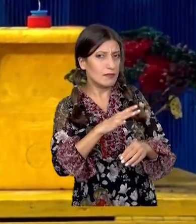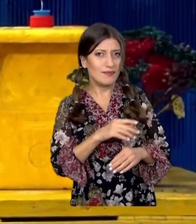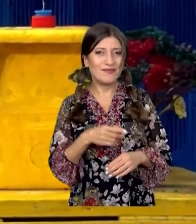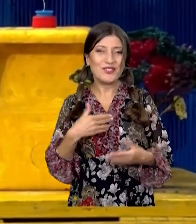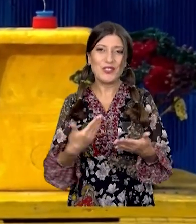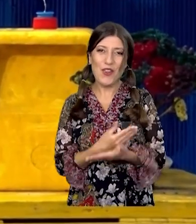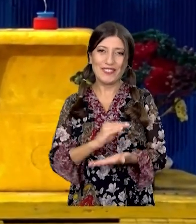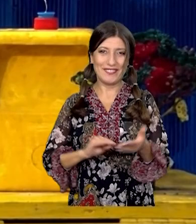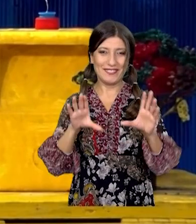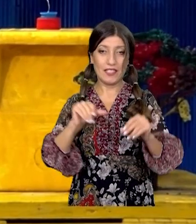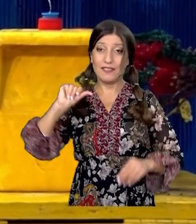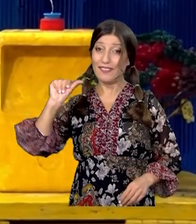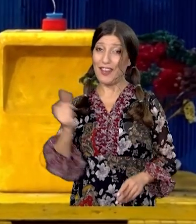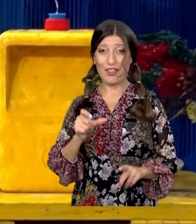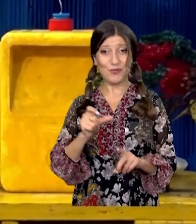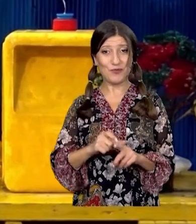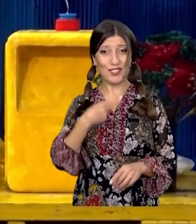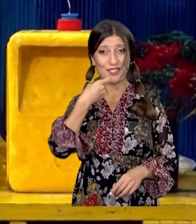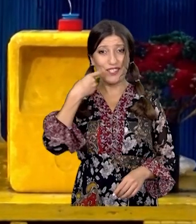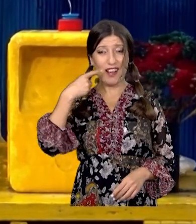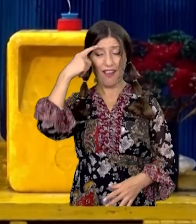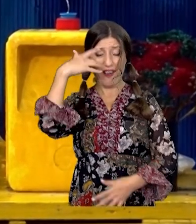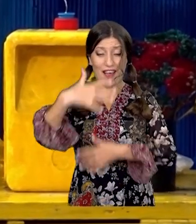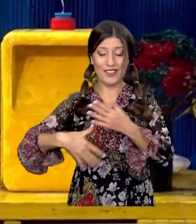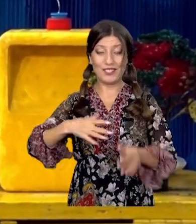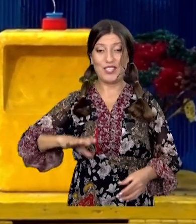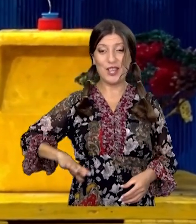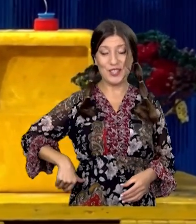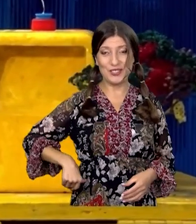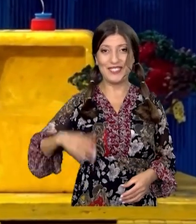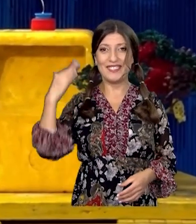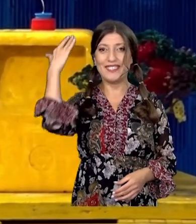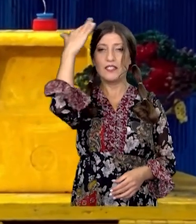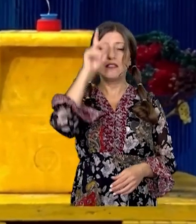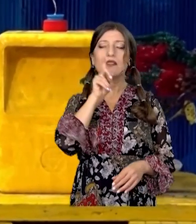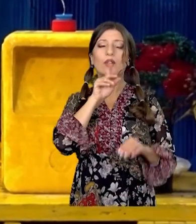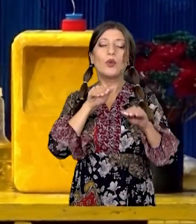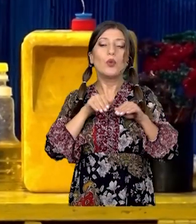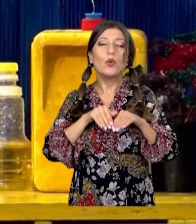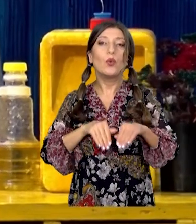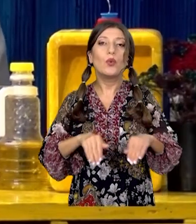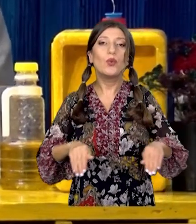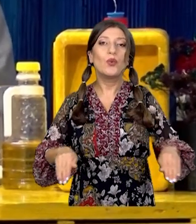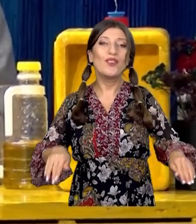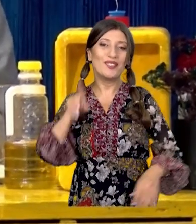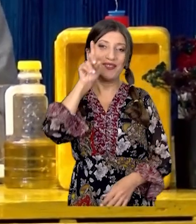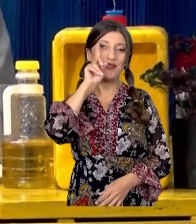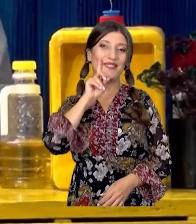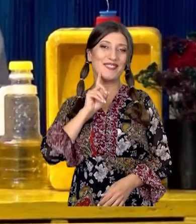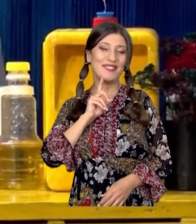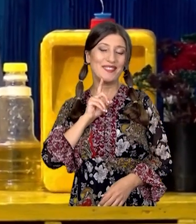նորից ձեզ ասում եմ որ լավագույն բանը երաժշտական քաոսից հետո դիեզերական լռությունը ամբոշխնելն է